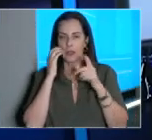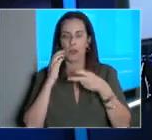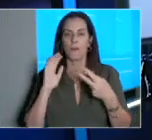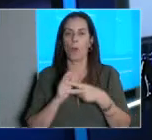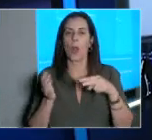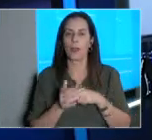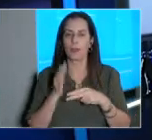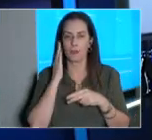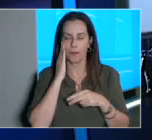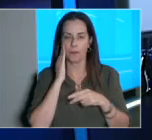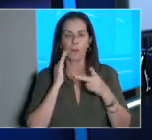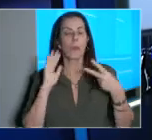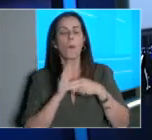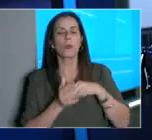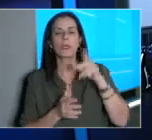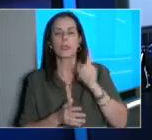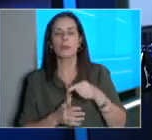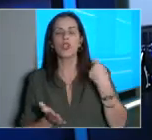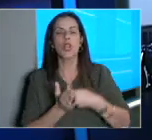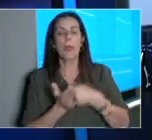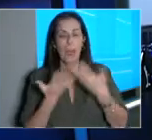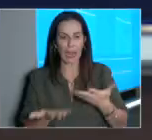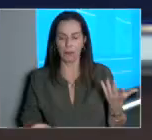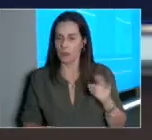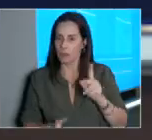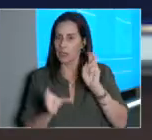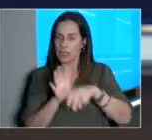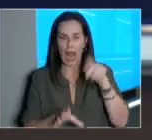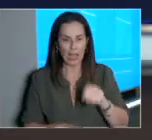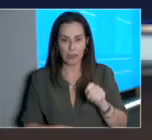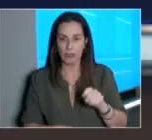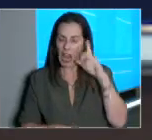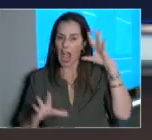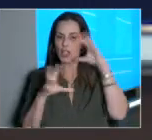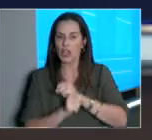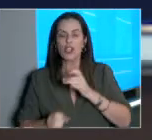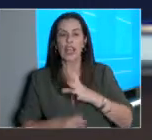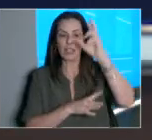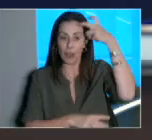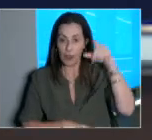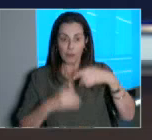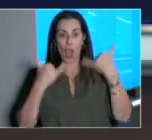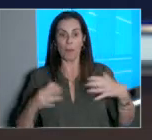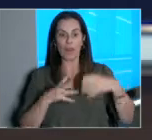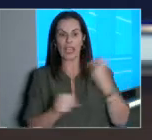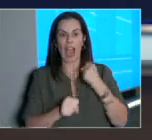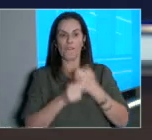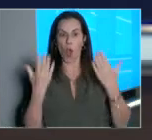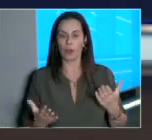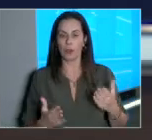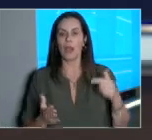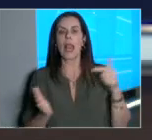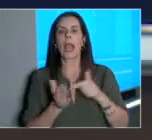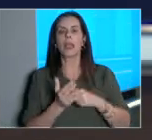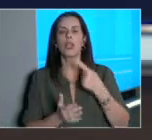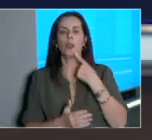פוליטיקאים צריכים לשלם מחיר. היא נכנסה לכנסת על אג'נדה של טרנספר, והיא היום במפלגת העבודה. לכן